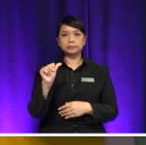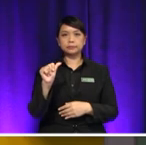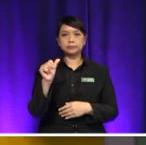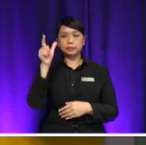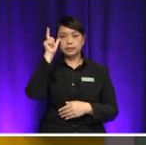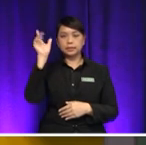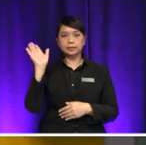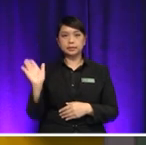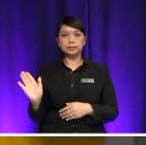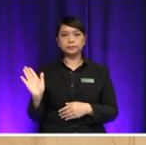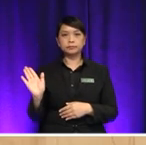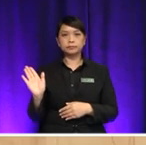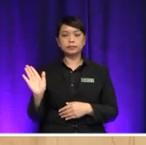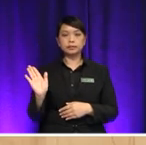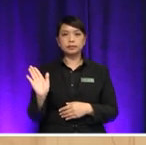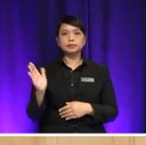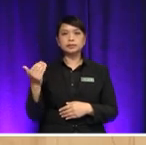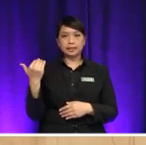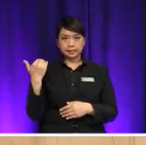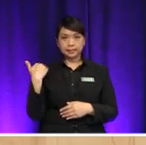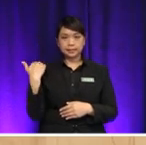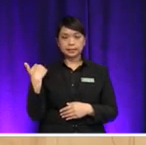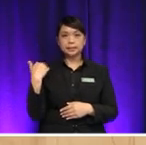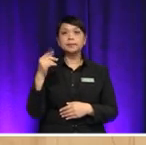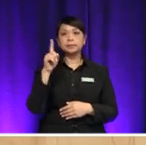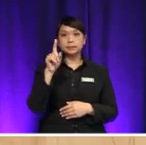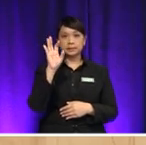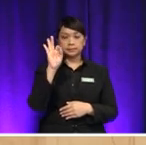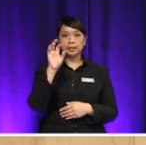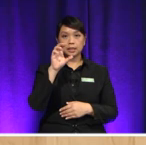tahun 2021 Dikatakan sebanyak 900 Oke